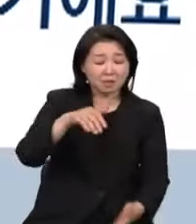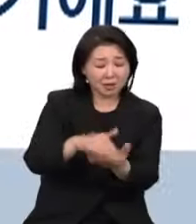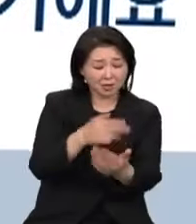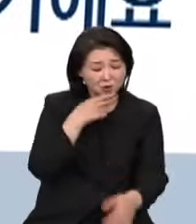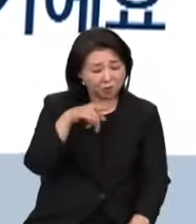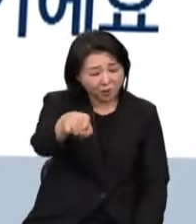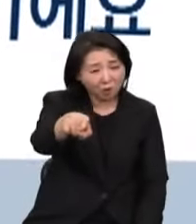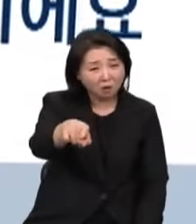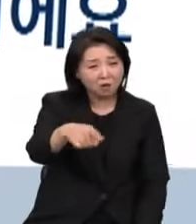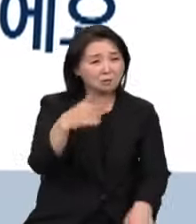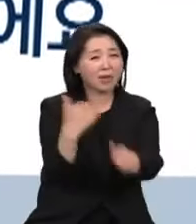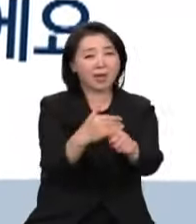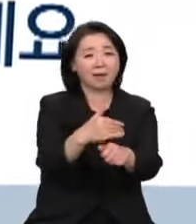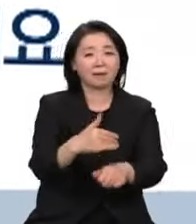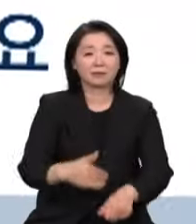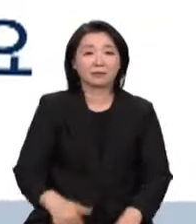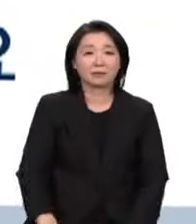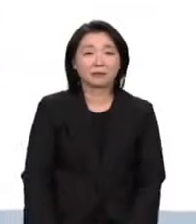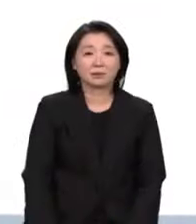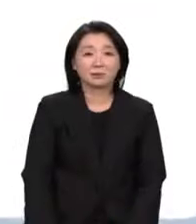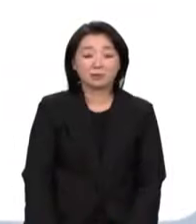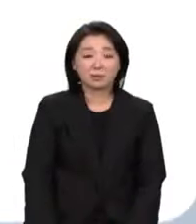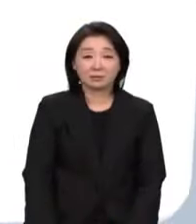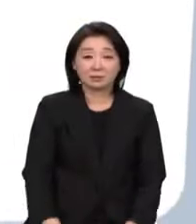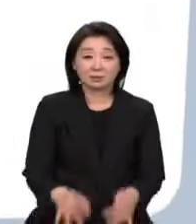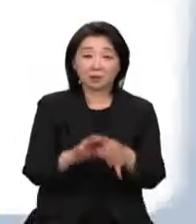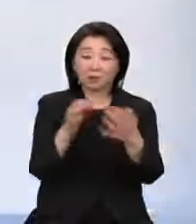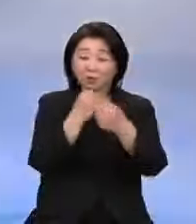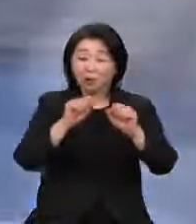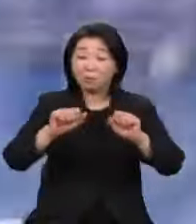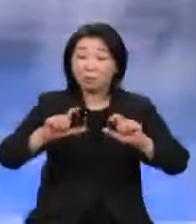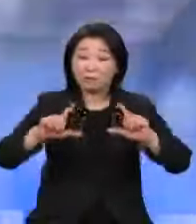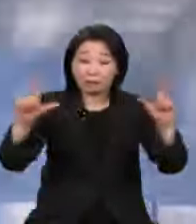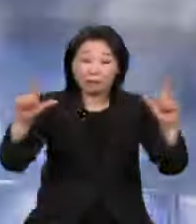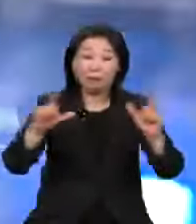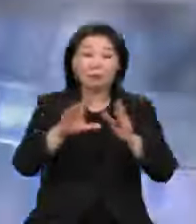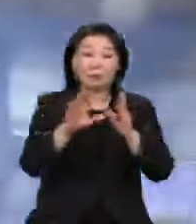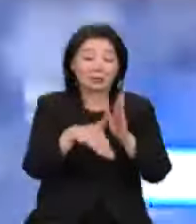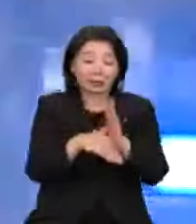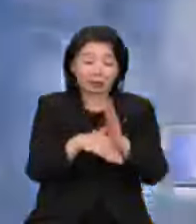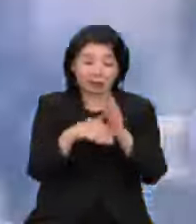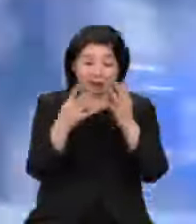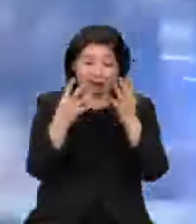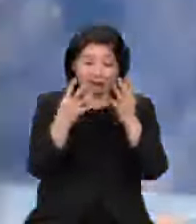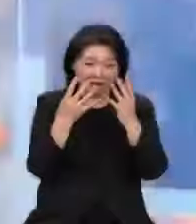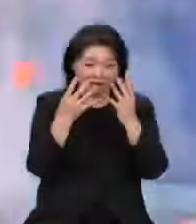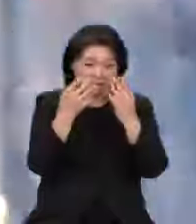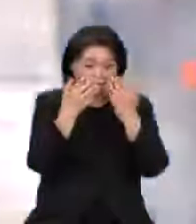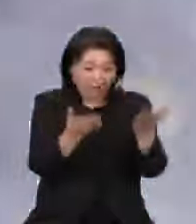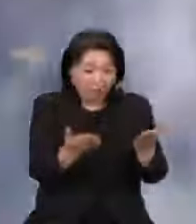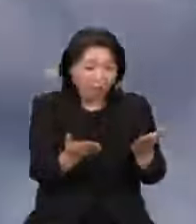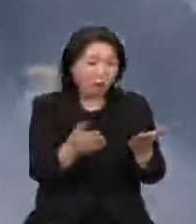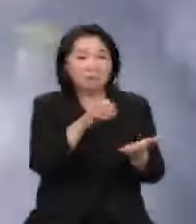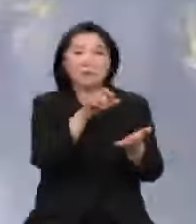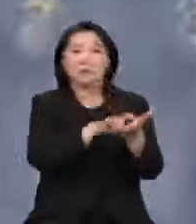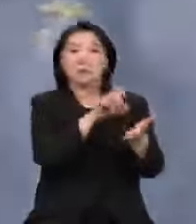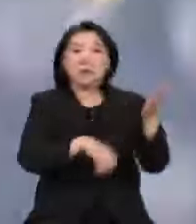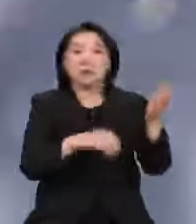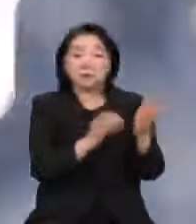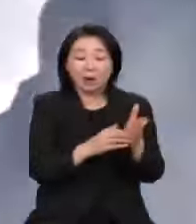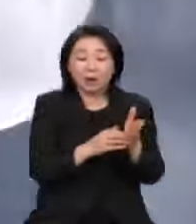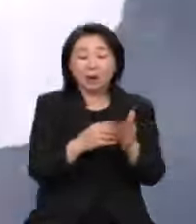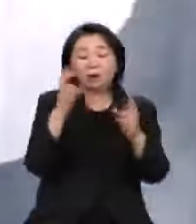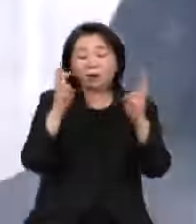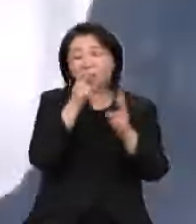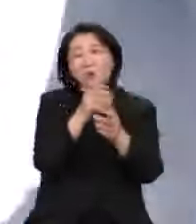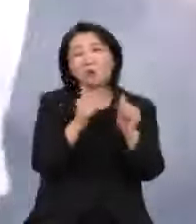않는다면 정리하라고 합니다 그의 광복절 사면복권 명단에서 빠지자 회사 법무팀과 변호인 단에게 책임을